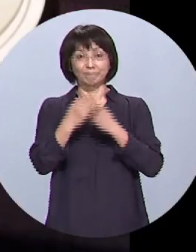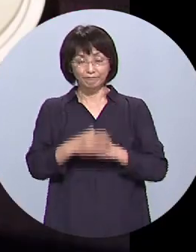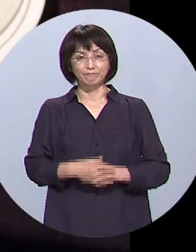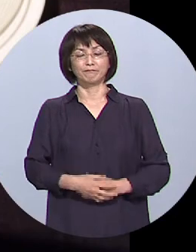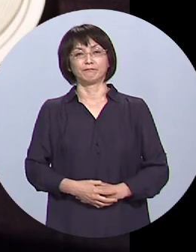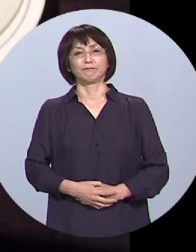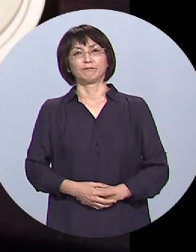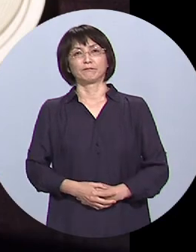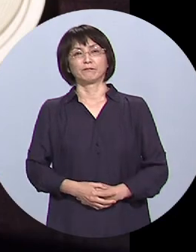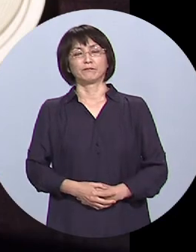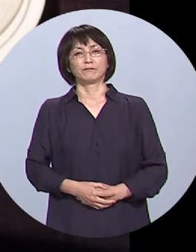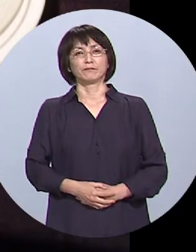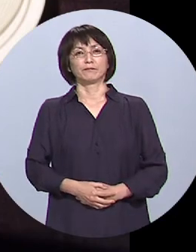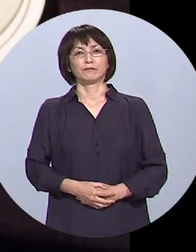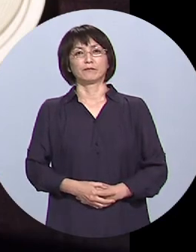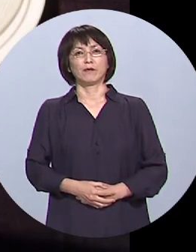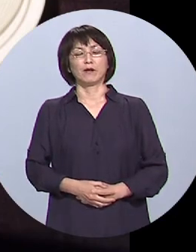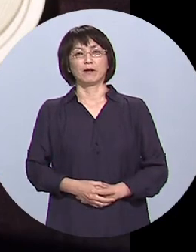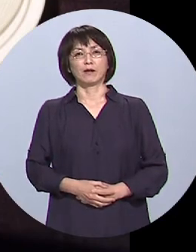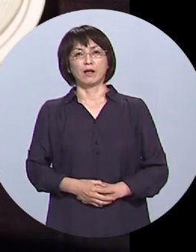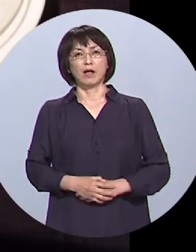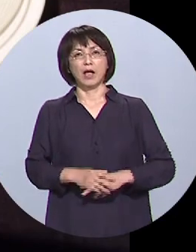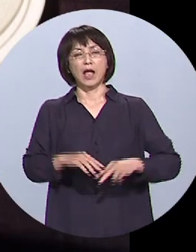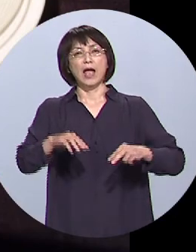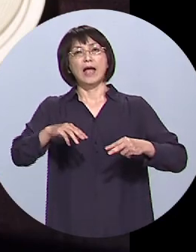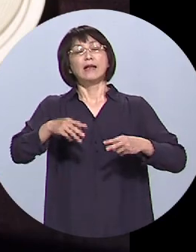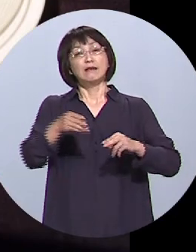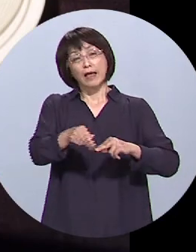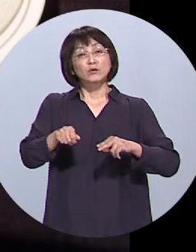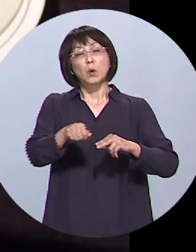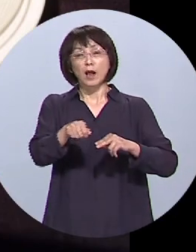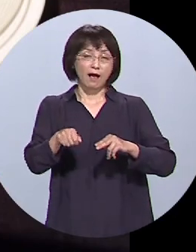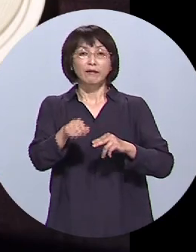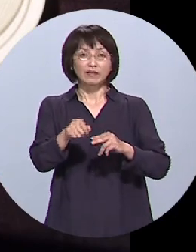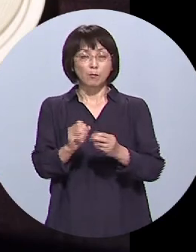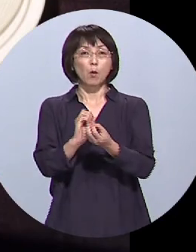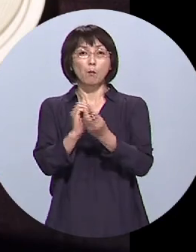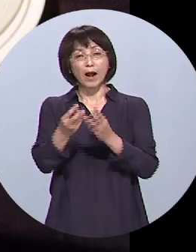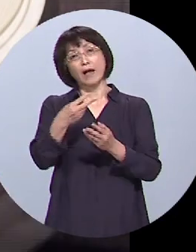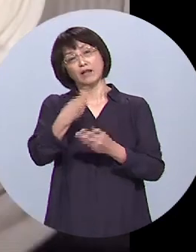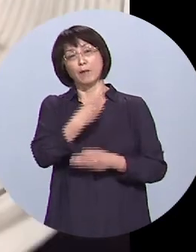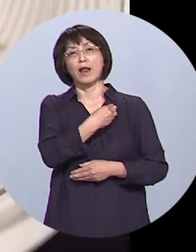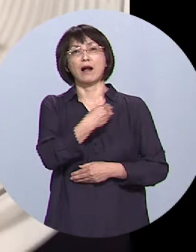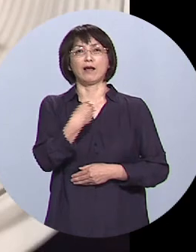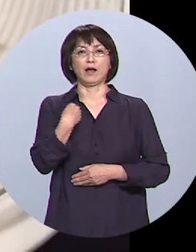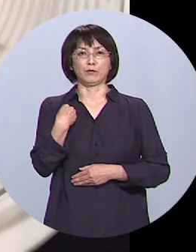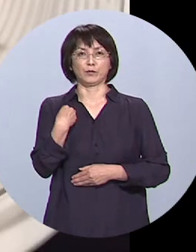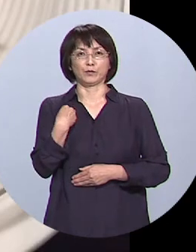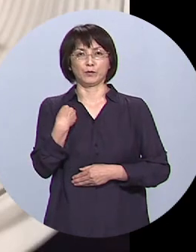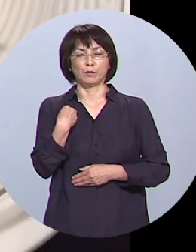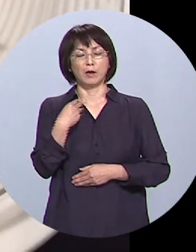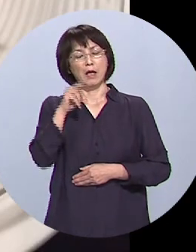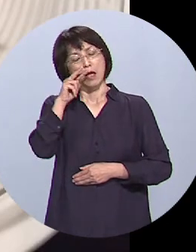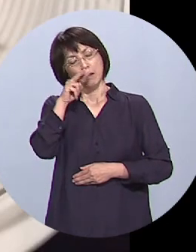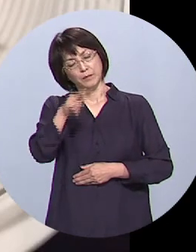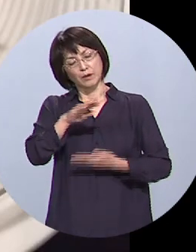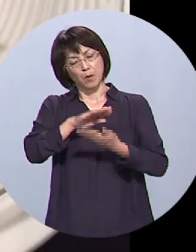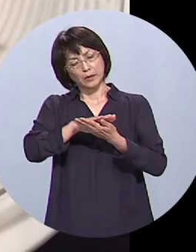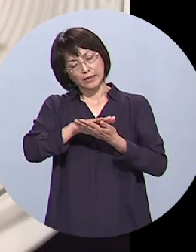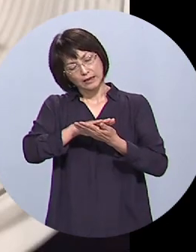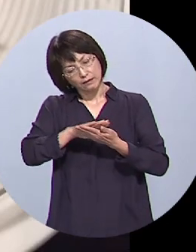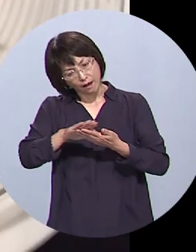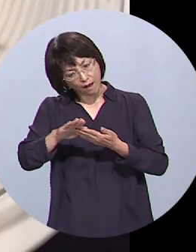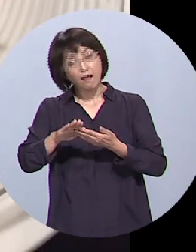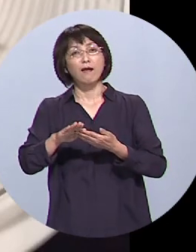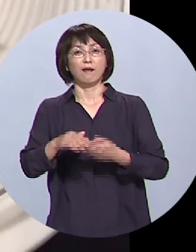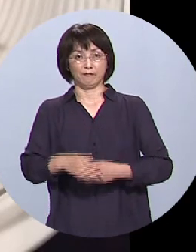ますね。 レストランなどでは田中さんの育てたバラが食べられる美しい飾りとして料理を引き立て